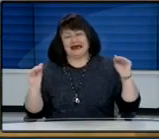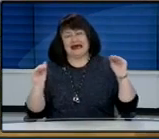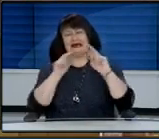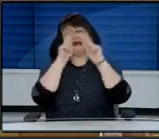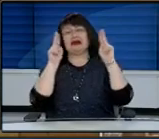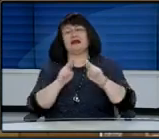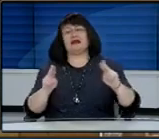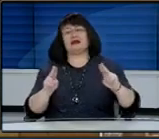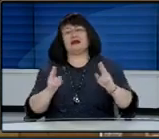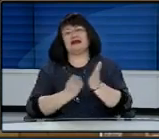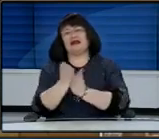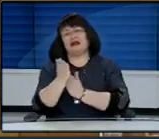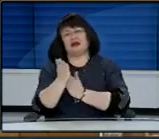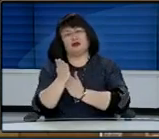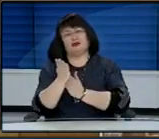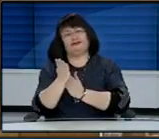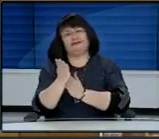των Ελλήνων ομογενών.